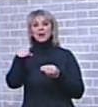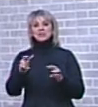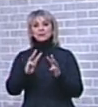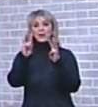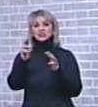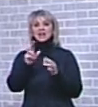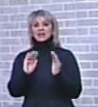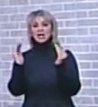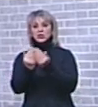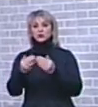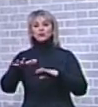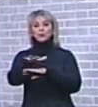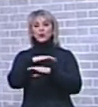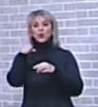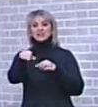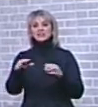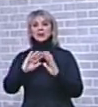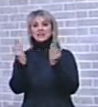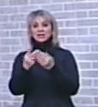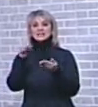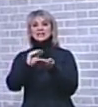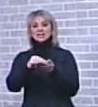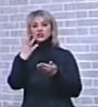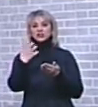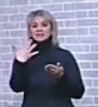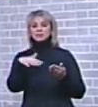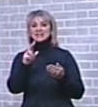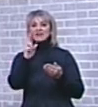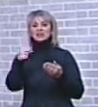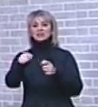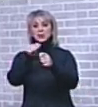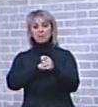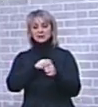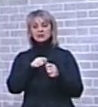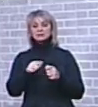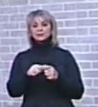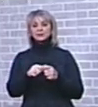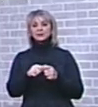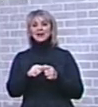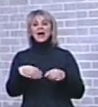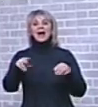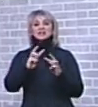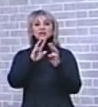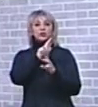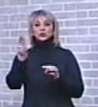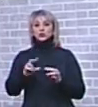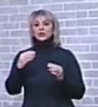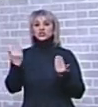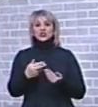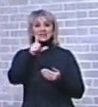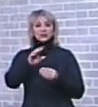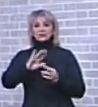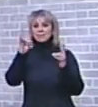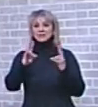пожар локализован. Площадь пожара на момент локализации составила 450 квадратных метров. От огня никто из жильцов не